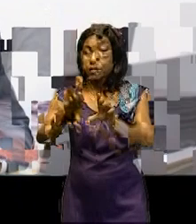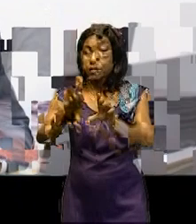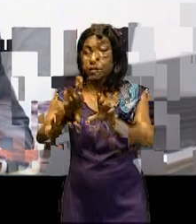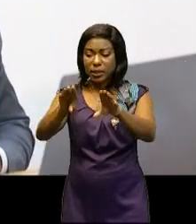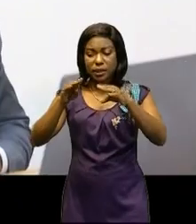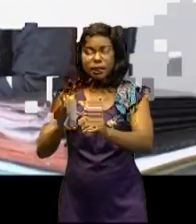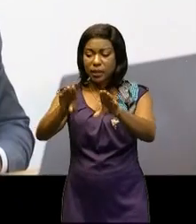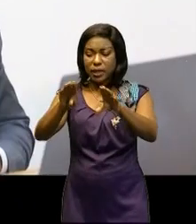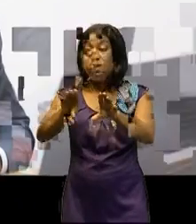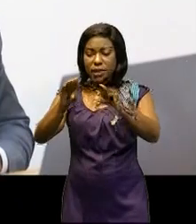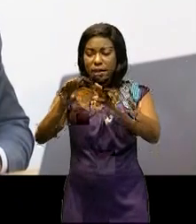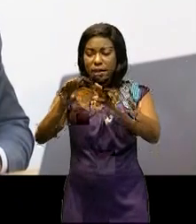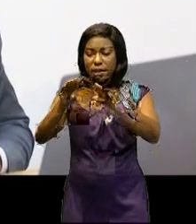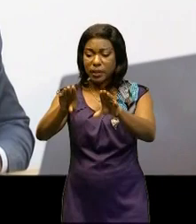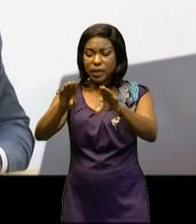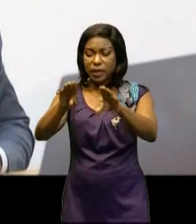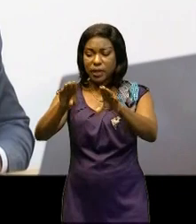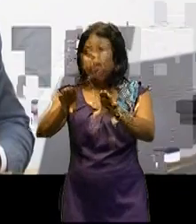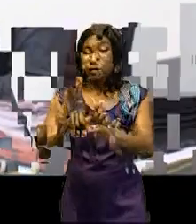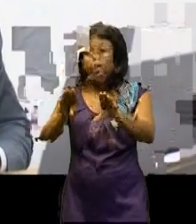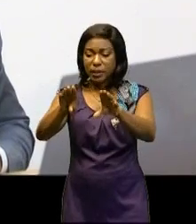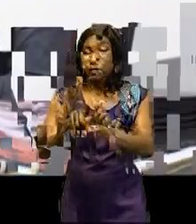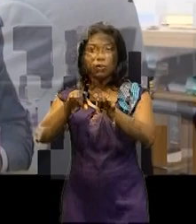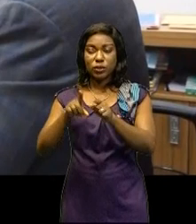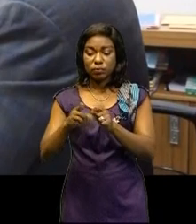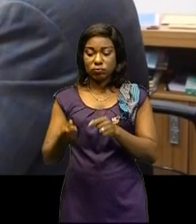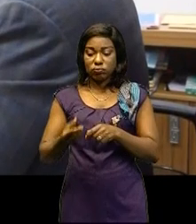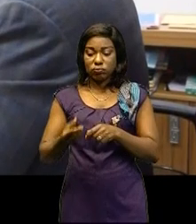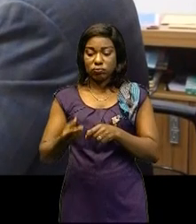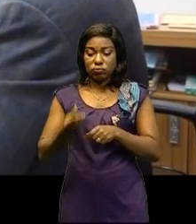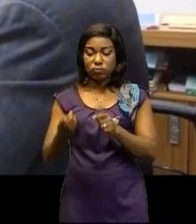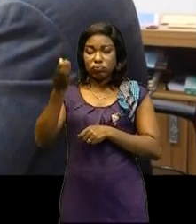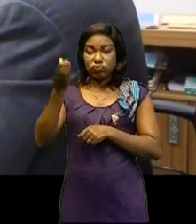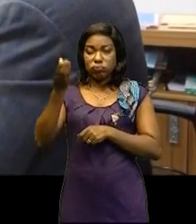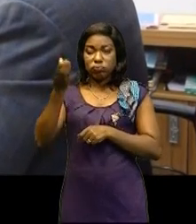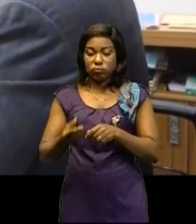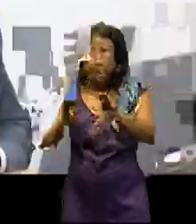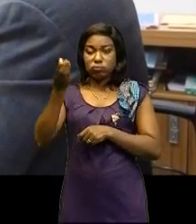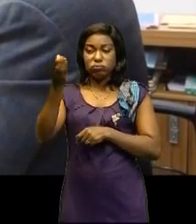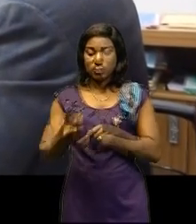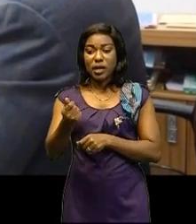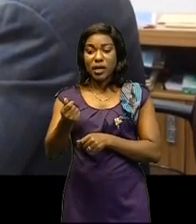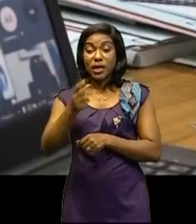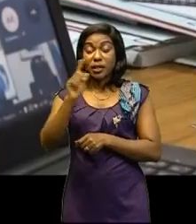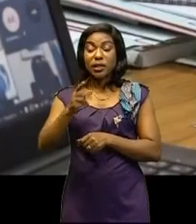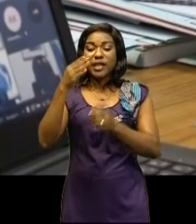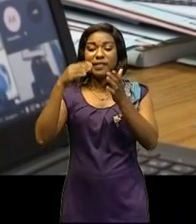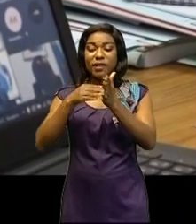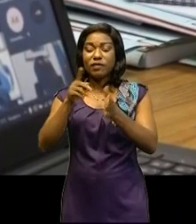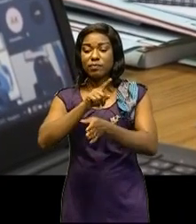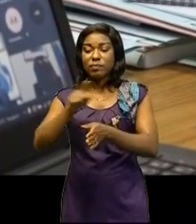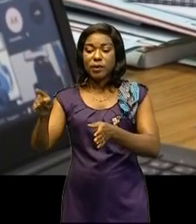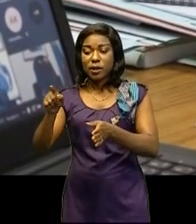le solde développé d'un montant équivalent au fonds de 39,8 millions de